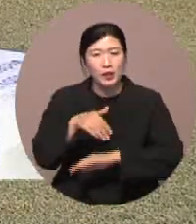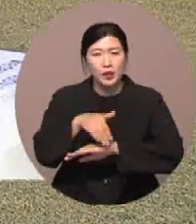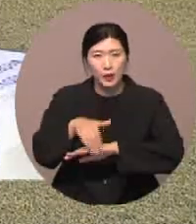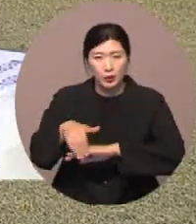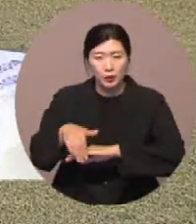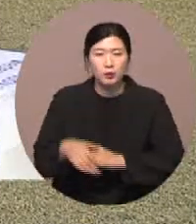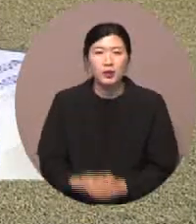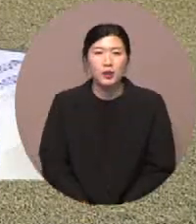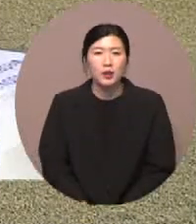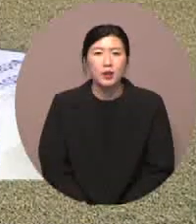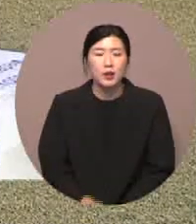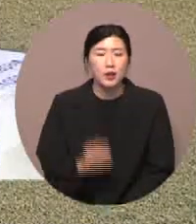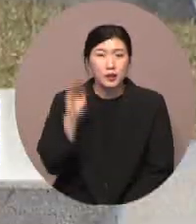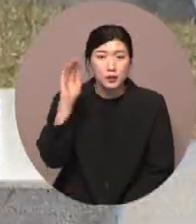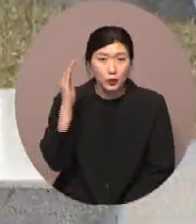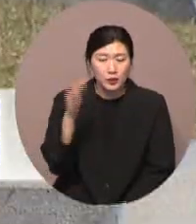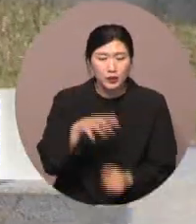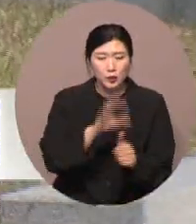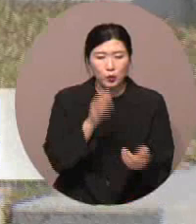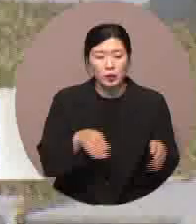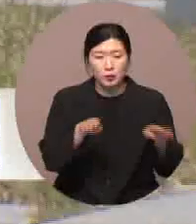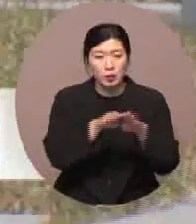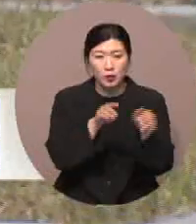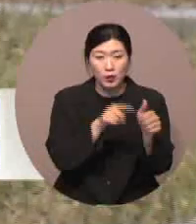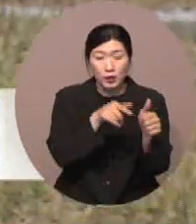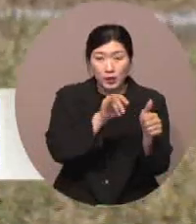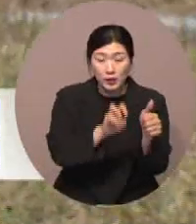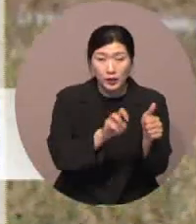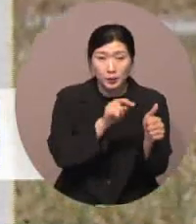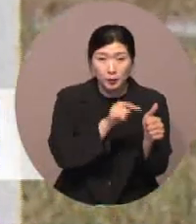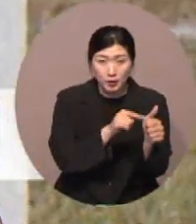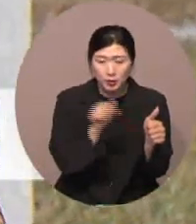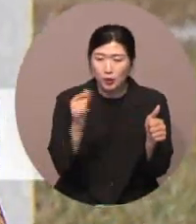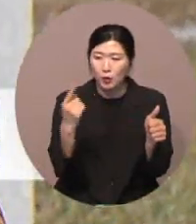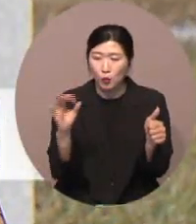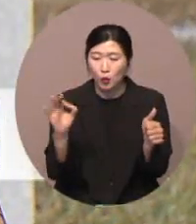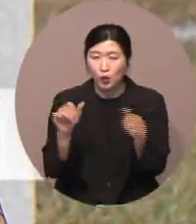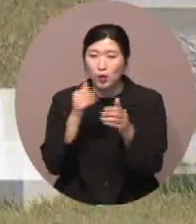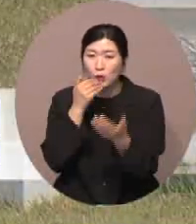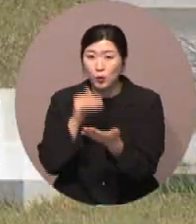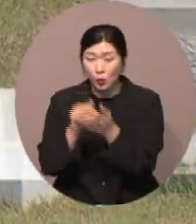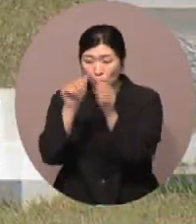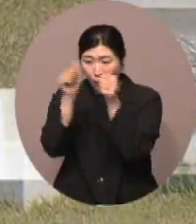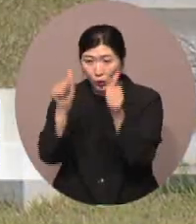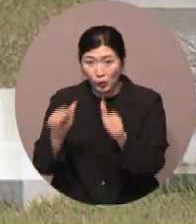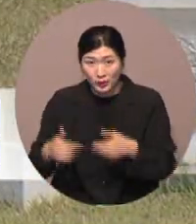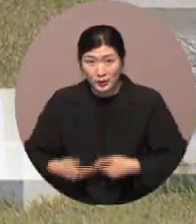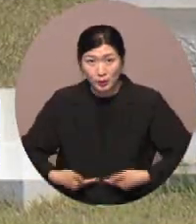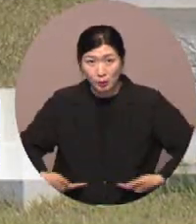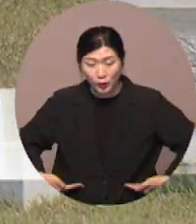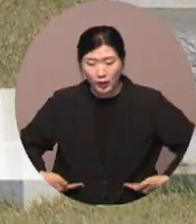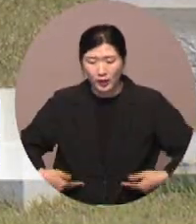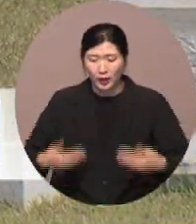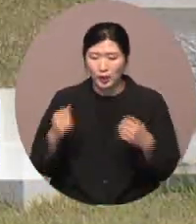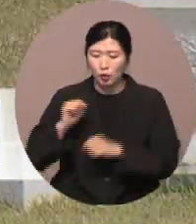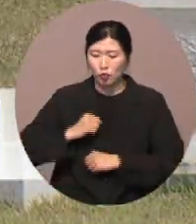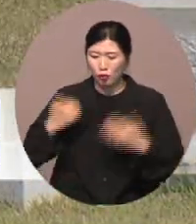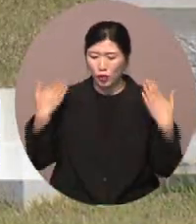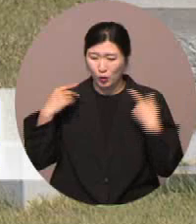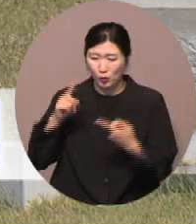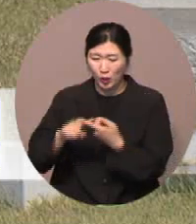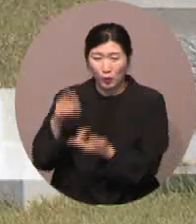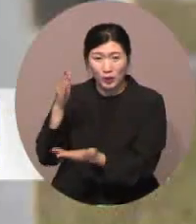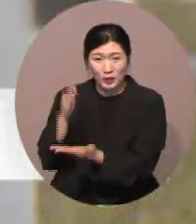특히 최근 명철의 논란을 빚은 김영석 독립기념 관장이 홍범도 장군의 흉상을 군 사관학교에 두면